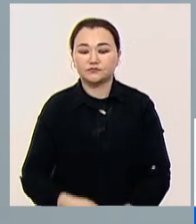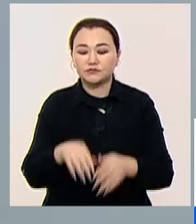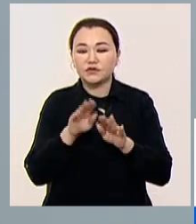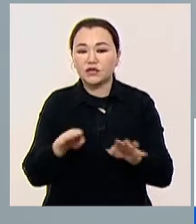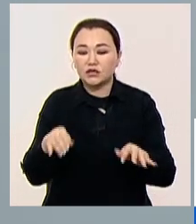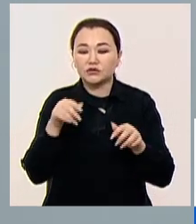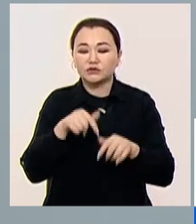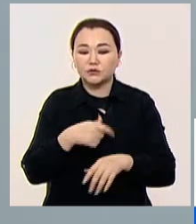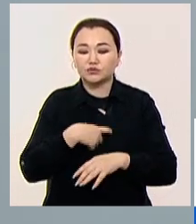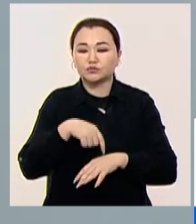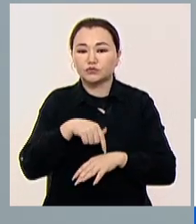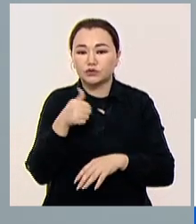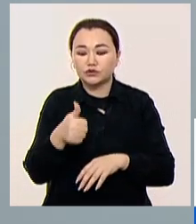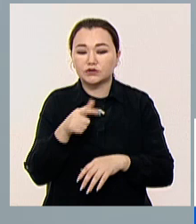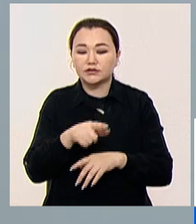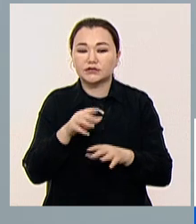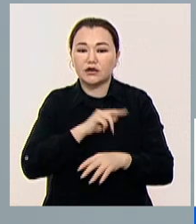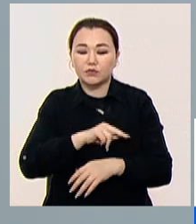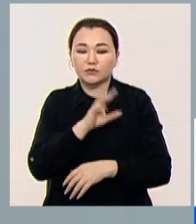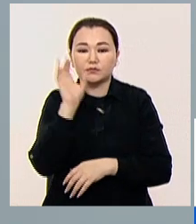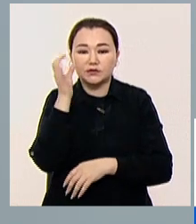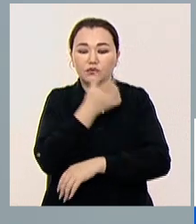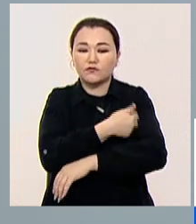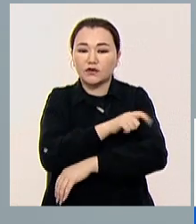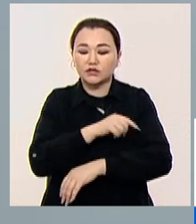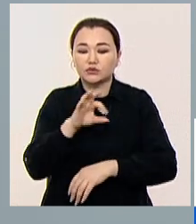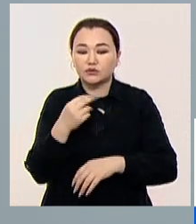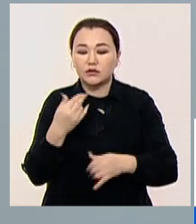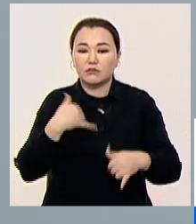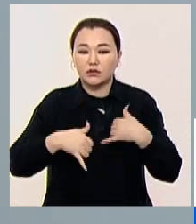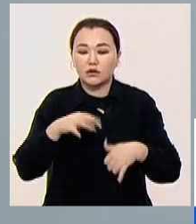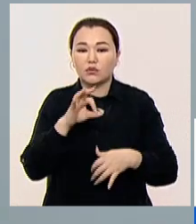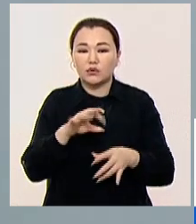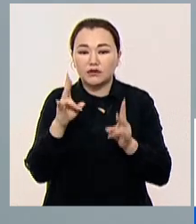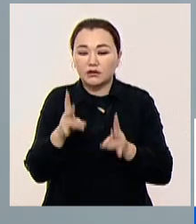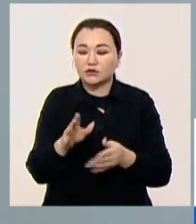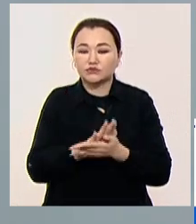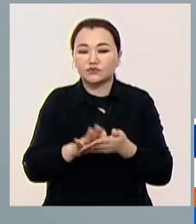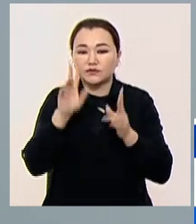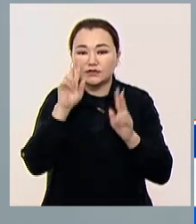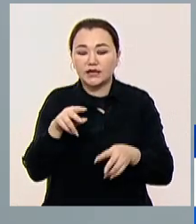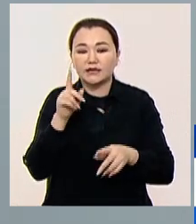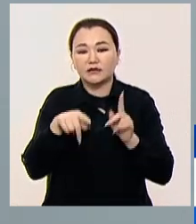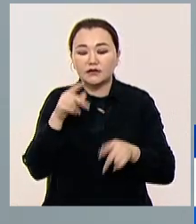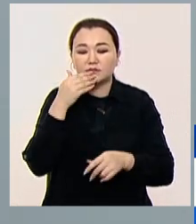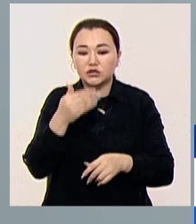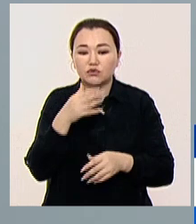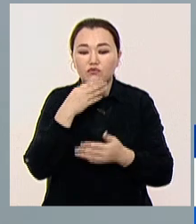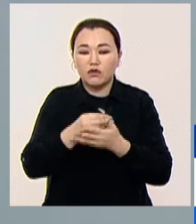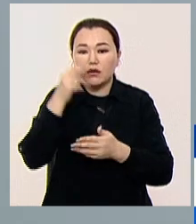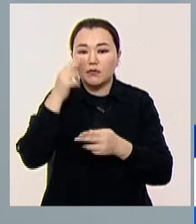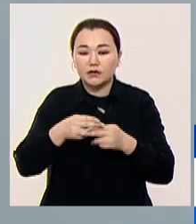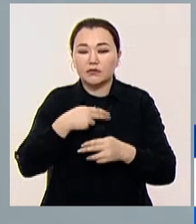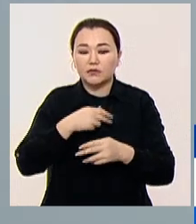Дети чувствуют себя хорошо. С ними работают психологи и социальные педагоги. О трагедии они ничего не знают. Иногда спрашивают о своем брате.